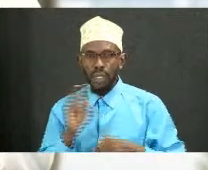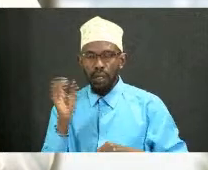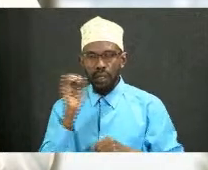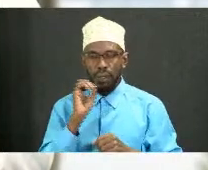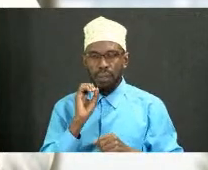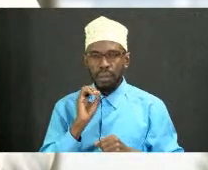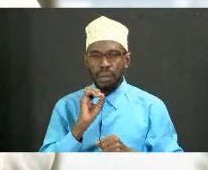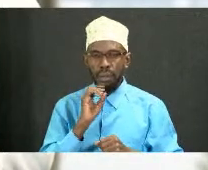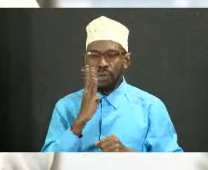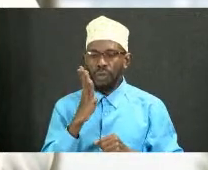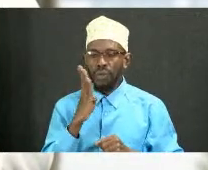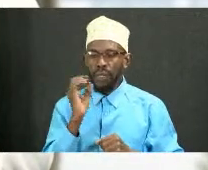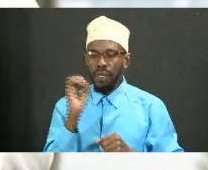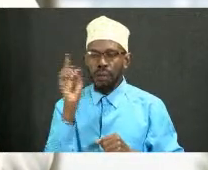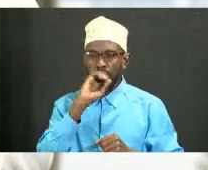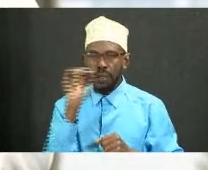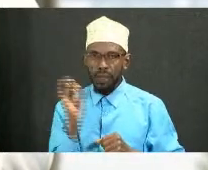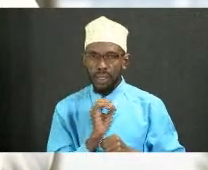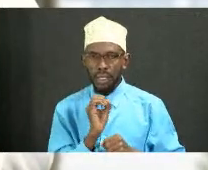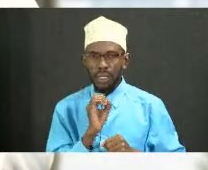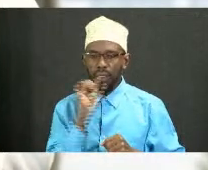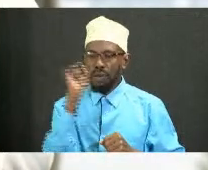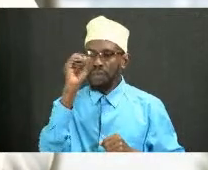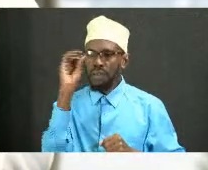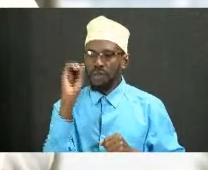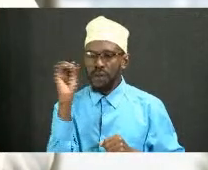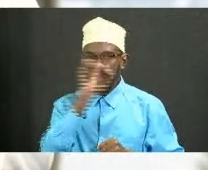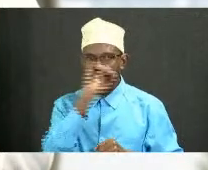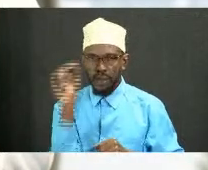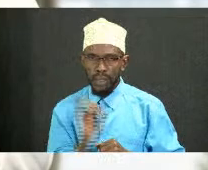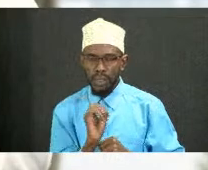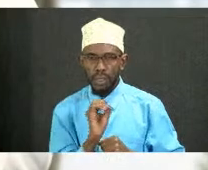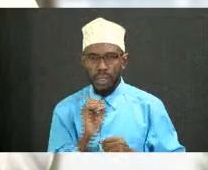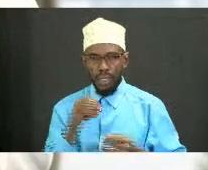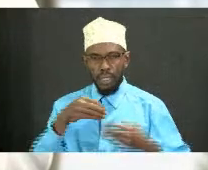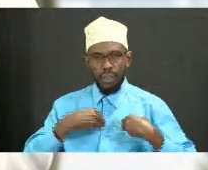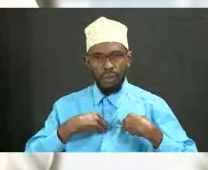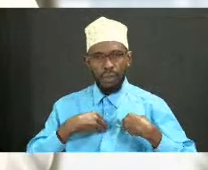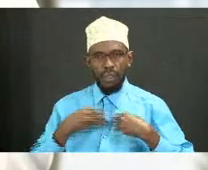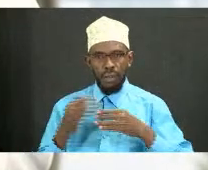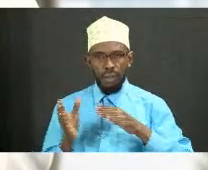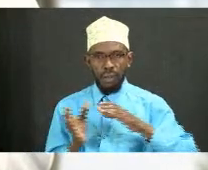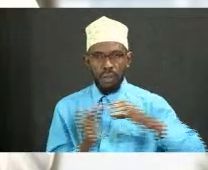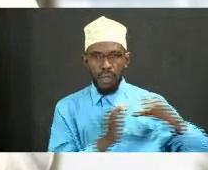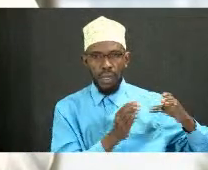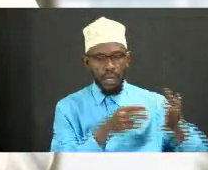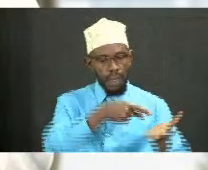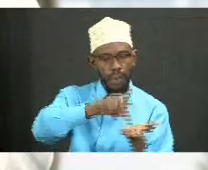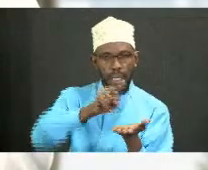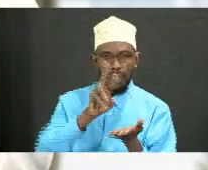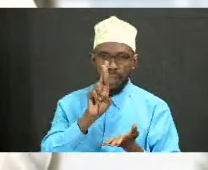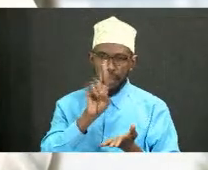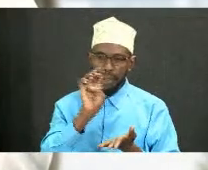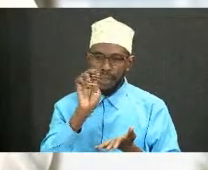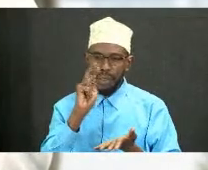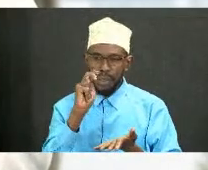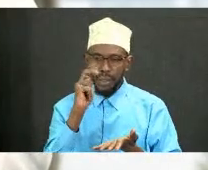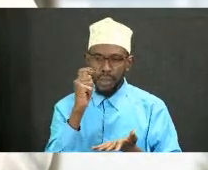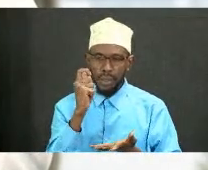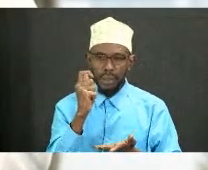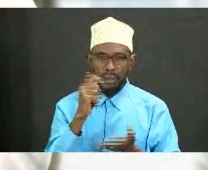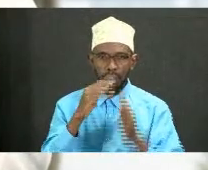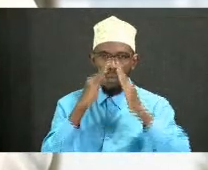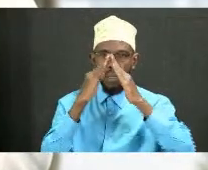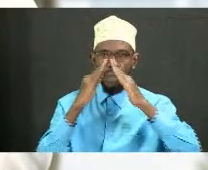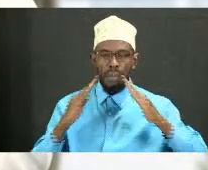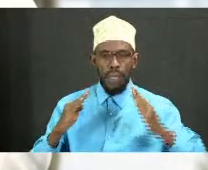asilimia 40, asilimia 50 mara nyingine, pato lake linaenda katika kodi ya nyumba. Yatakikana iwe